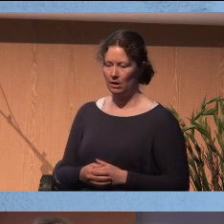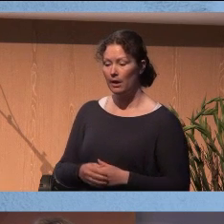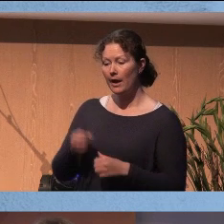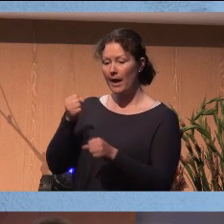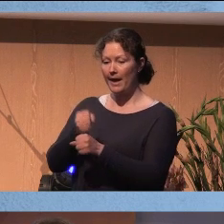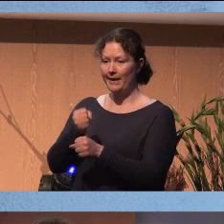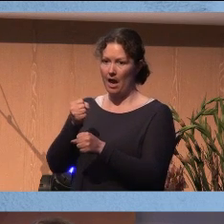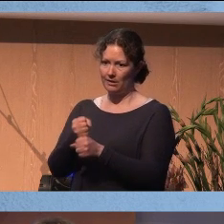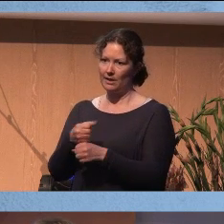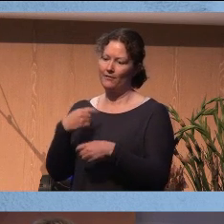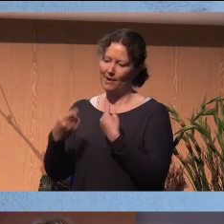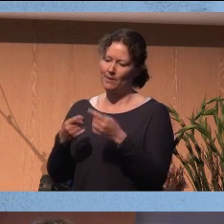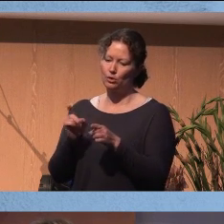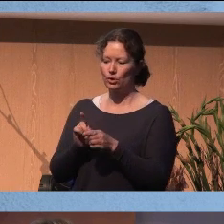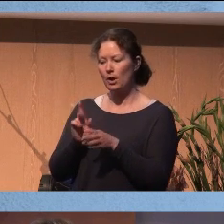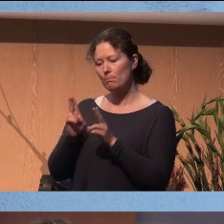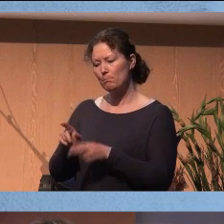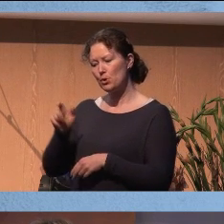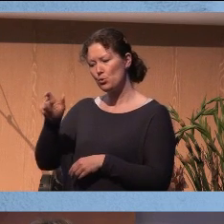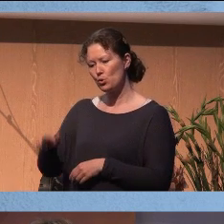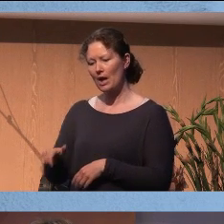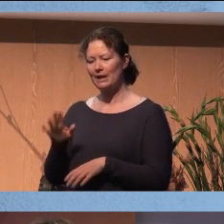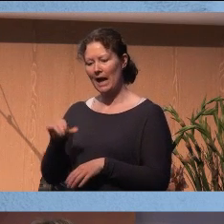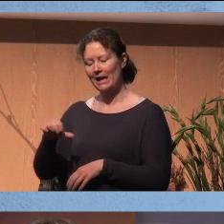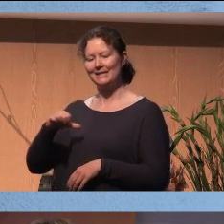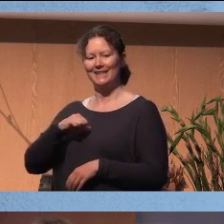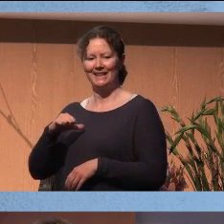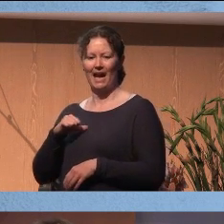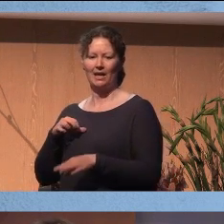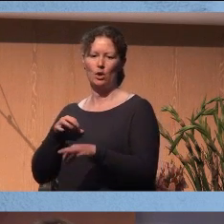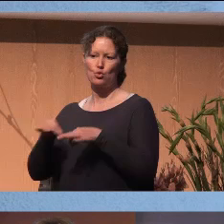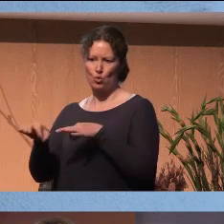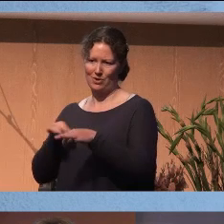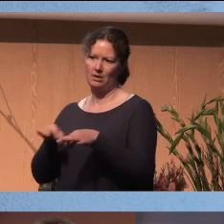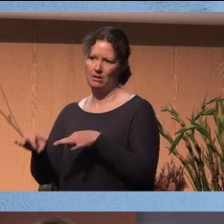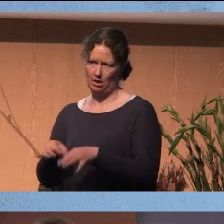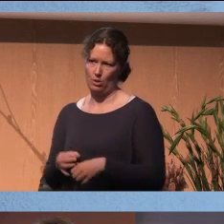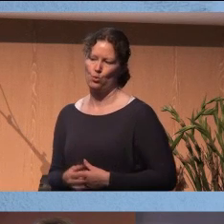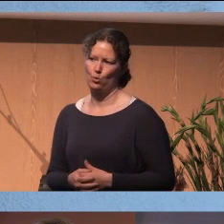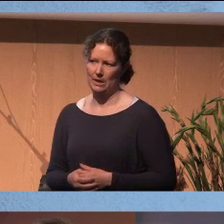Realiteten fortsatt at brukeren sin egen koordinator.